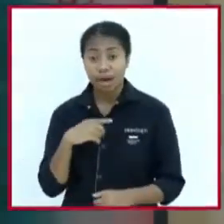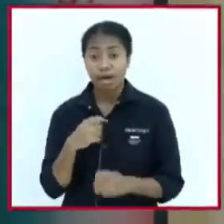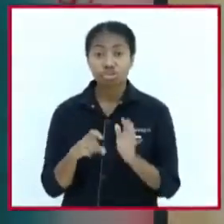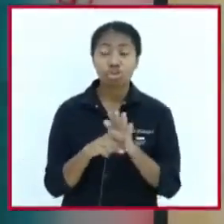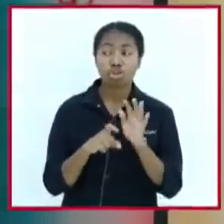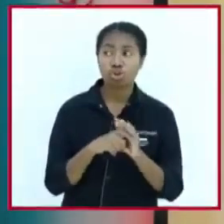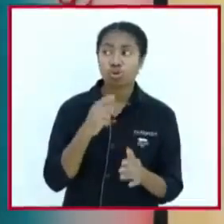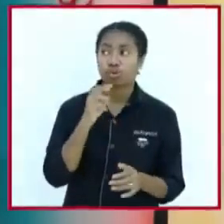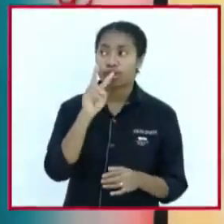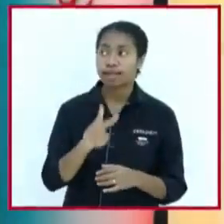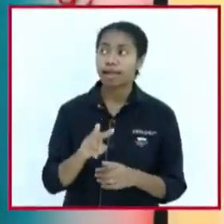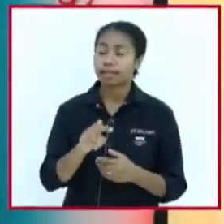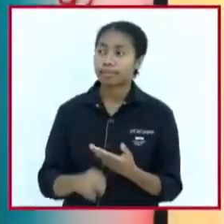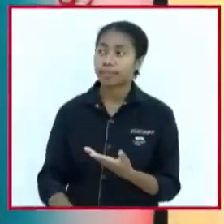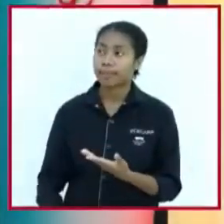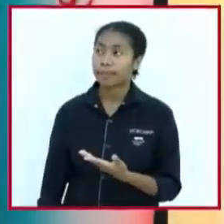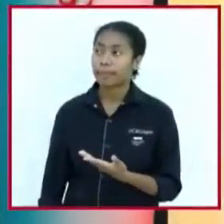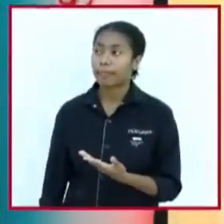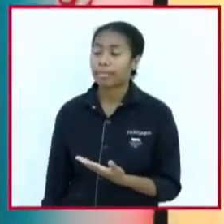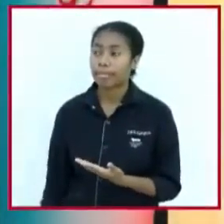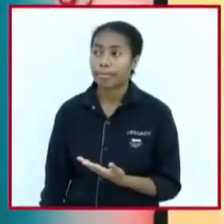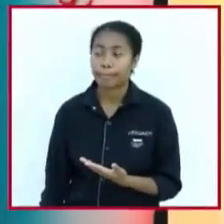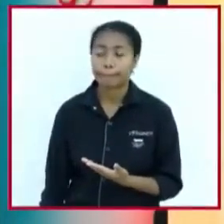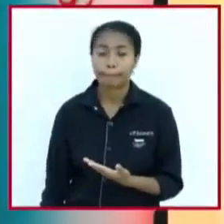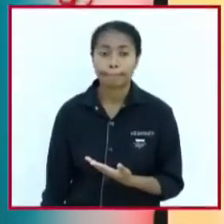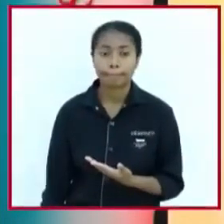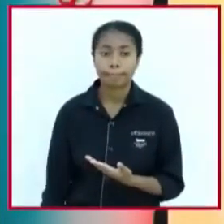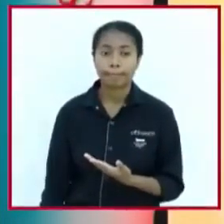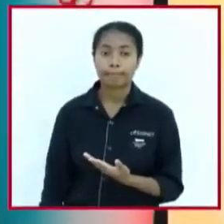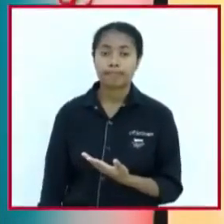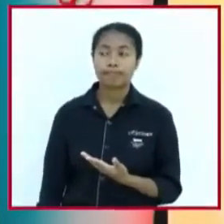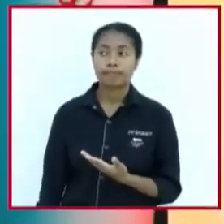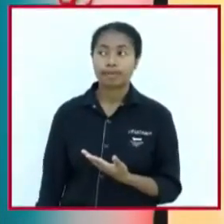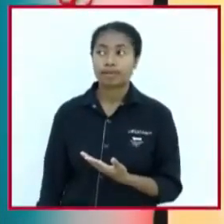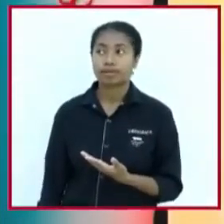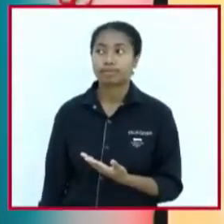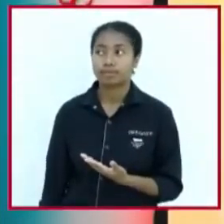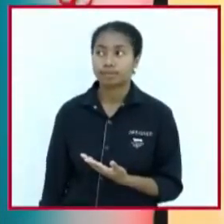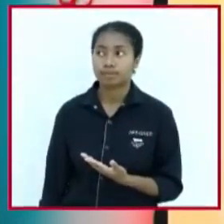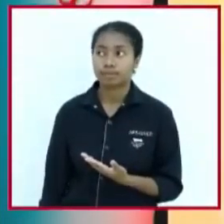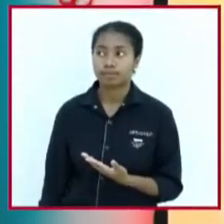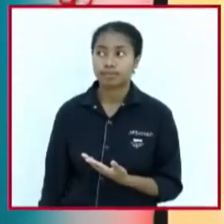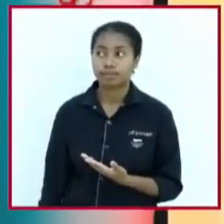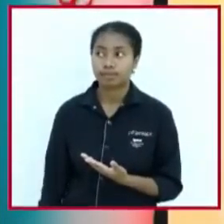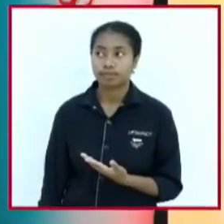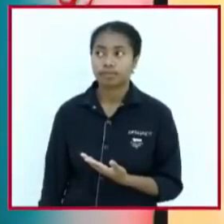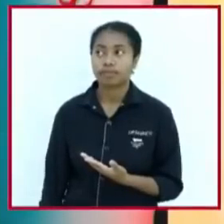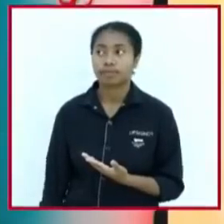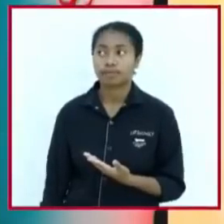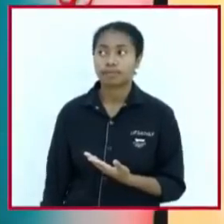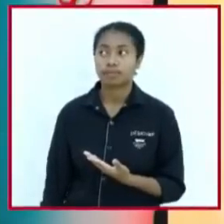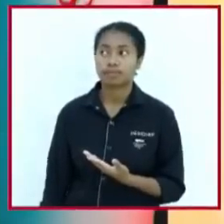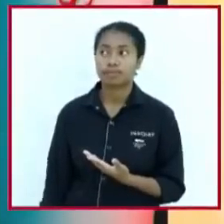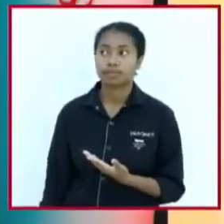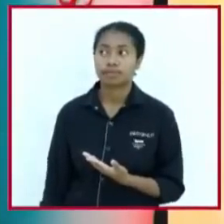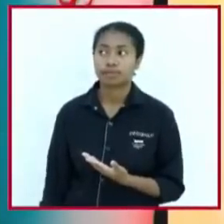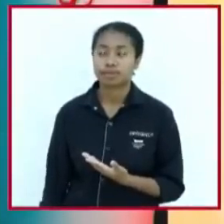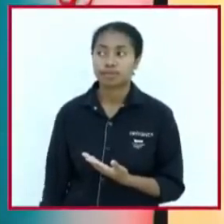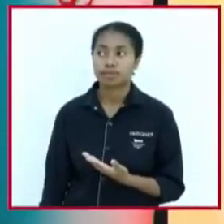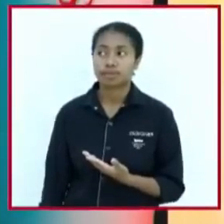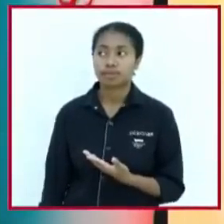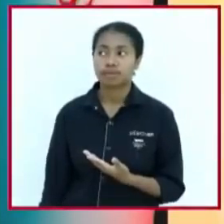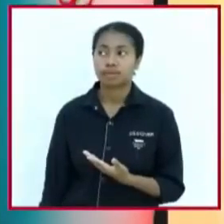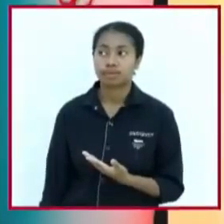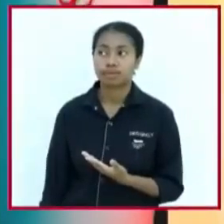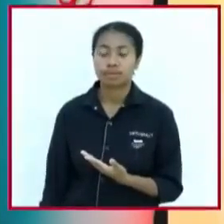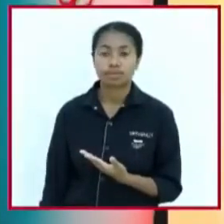tempat Tuhan telah bersumpah dan dia tidak akan menyesal Engkau adalah Imam untuk selama-lamanya